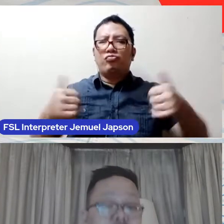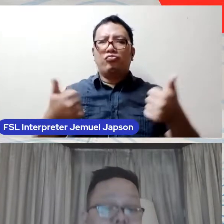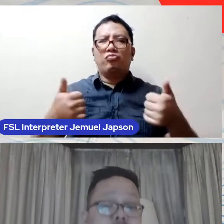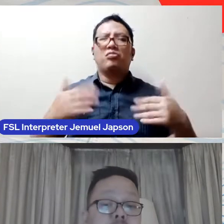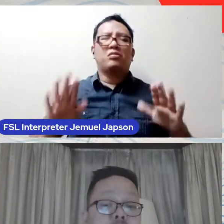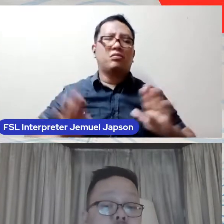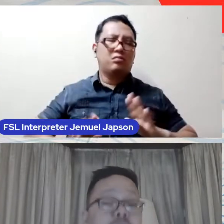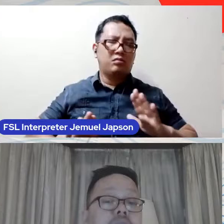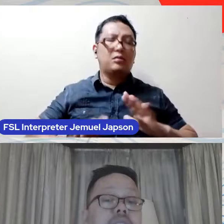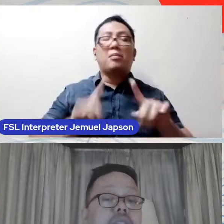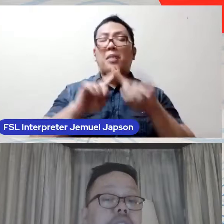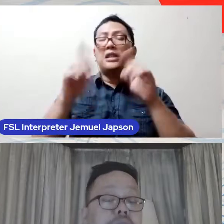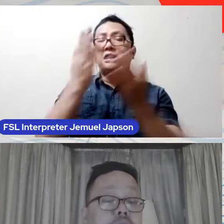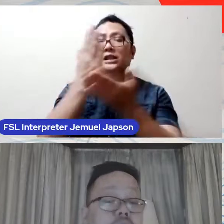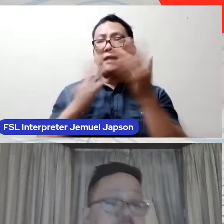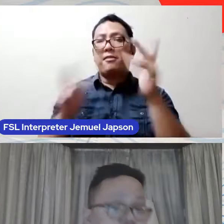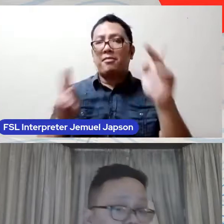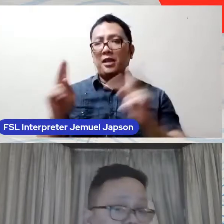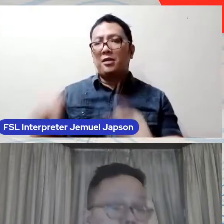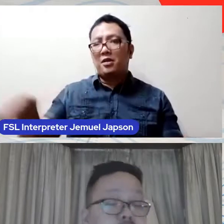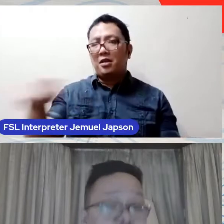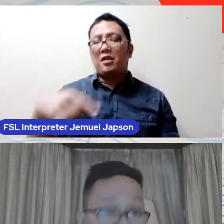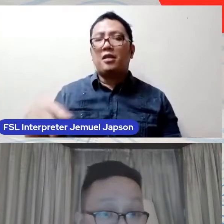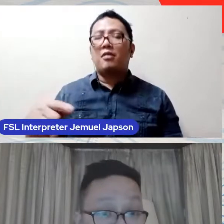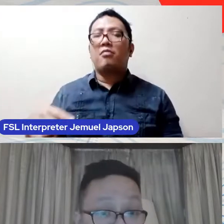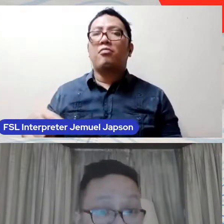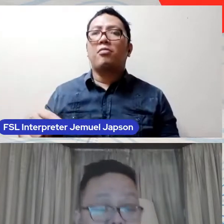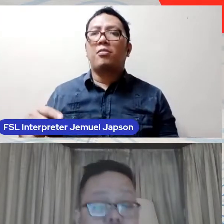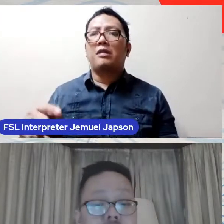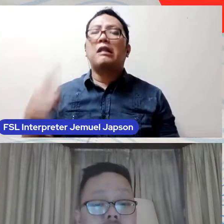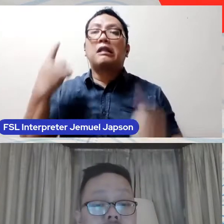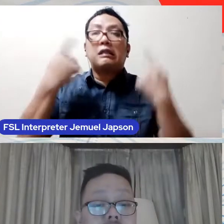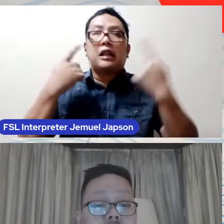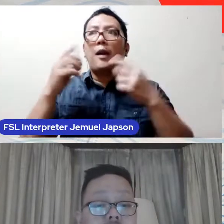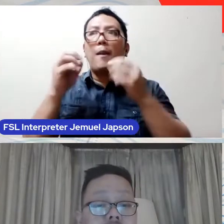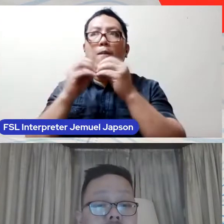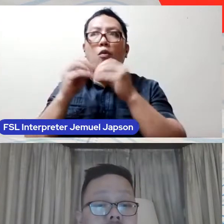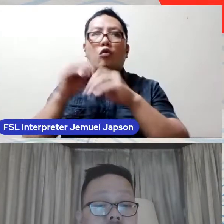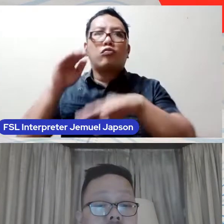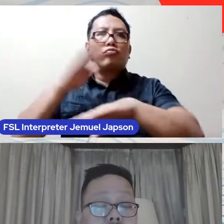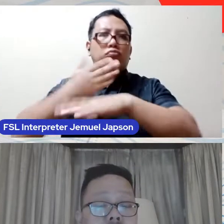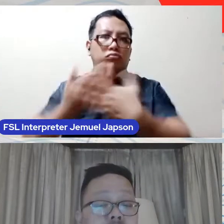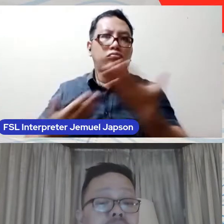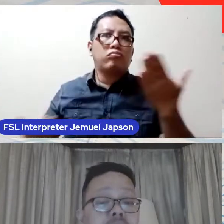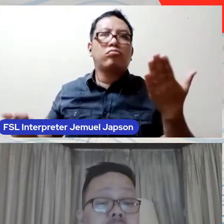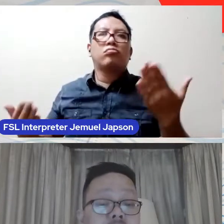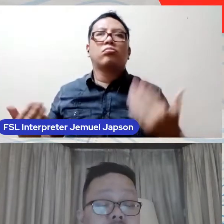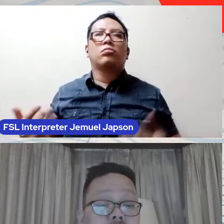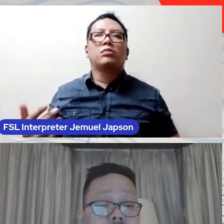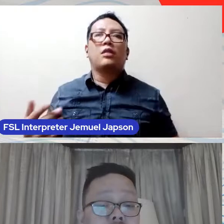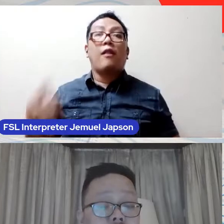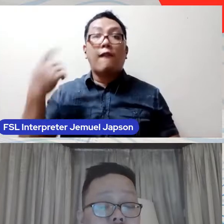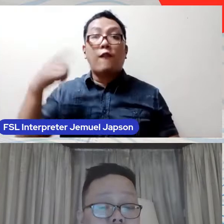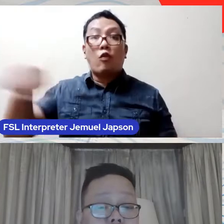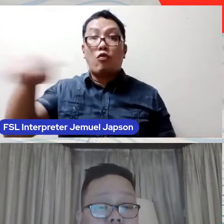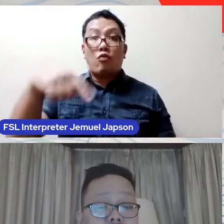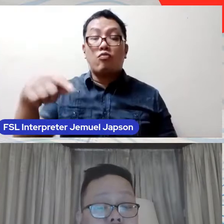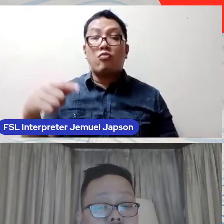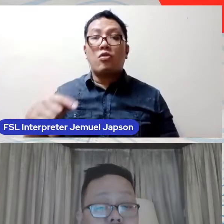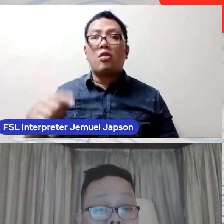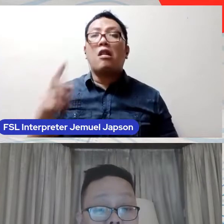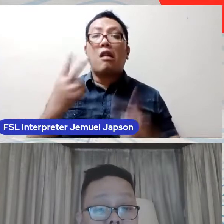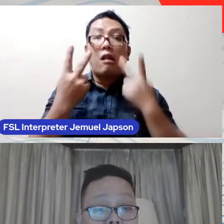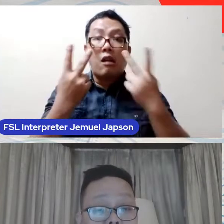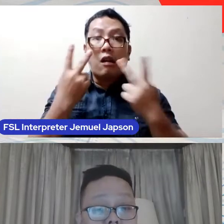there will be some people who will need a few, more things. And para dun sa mga taong yon, nakikita namin